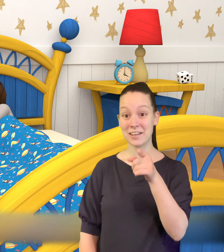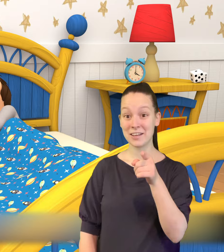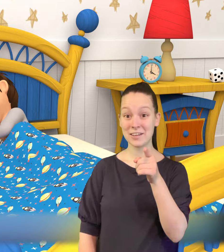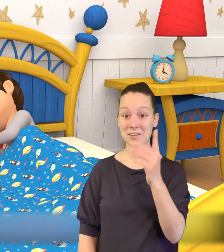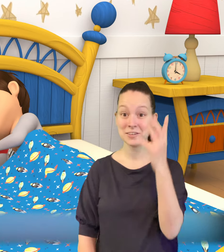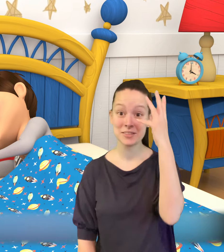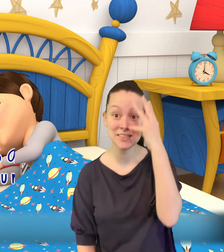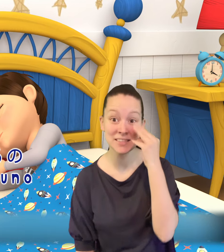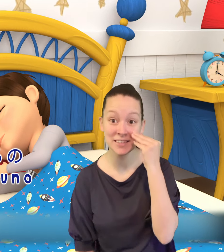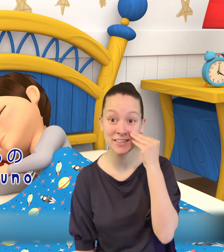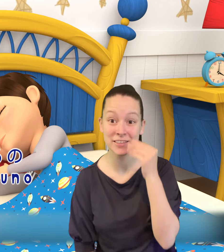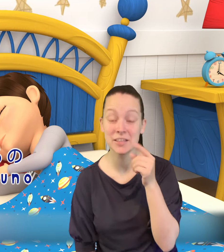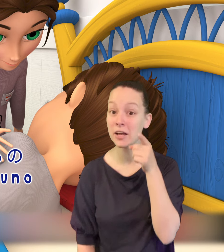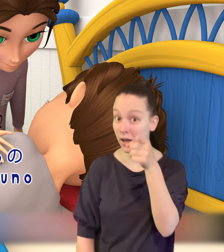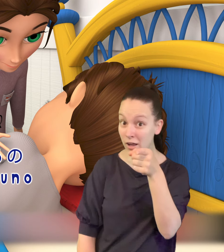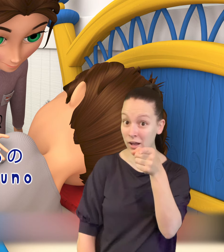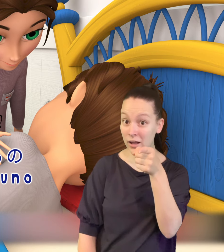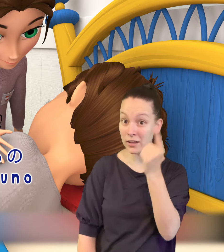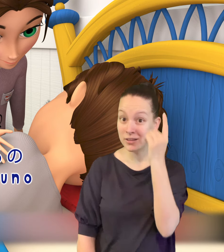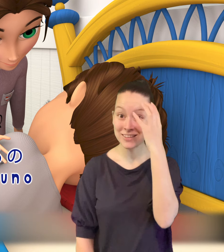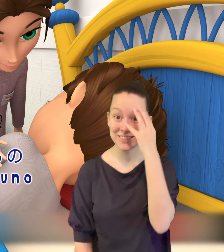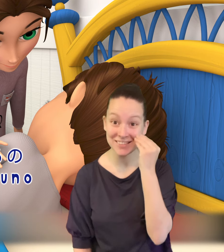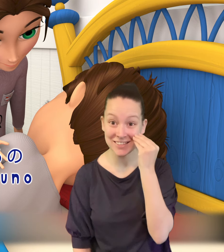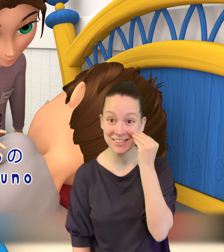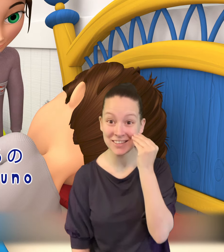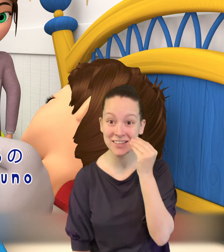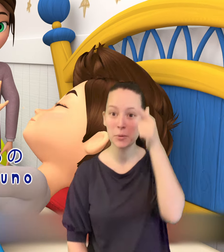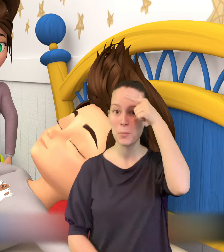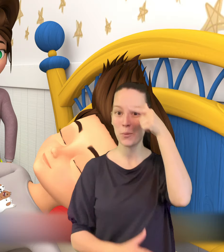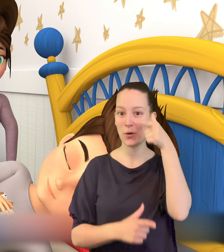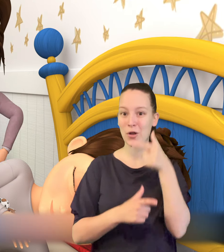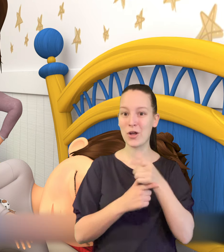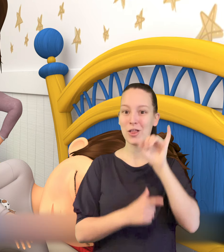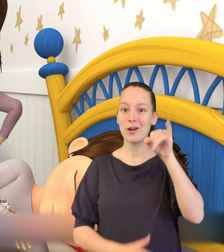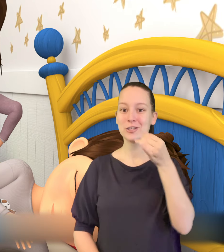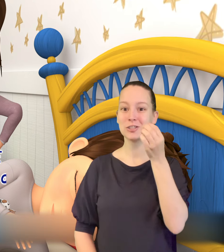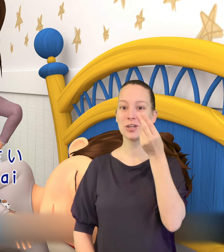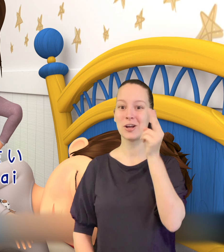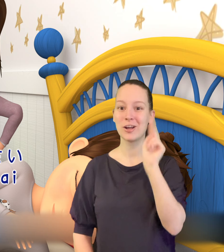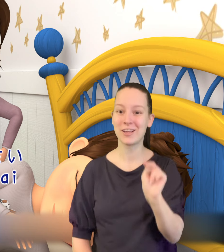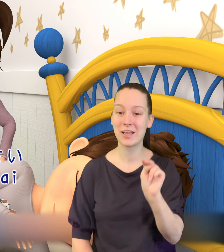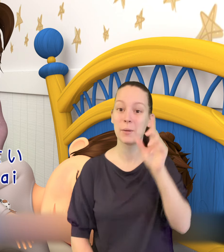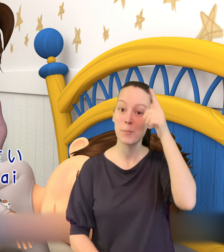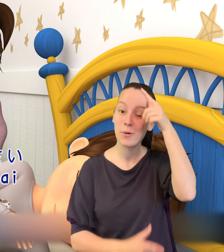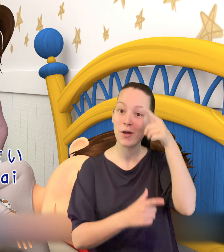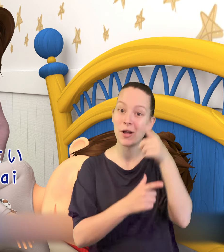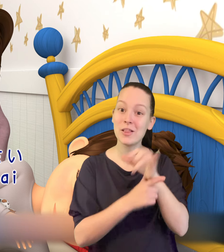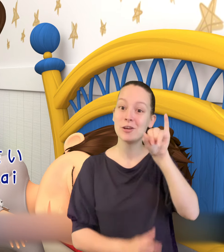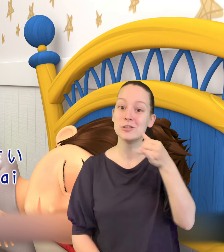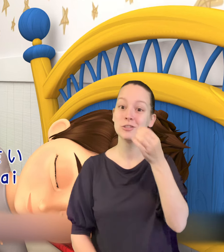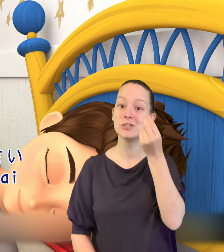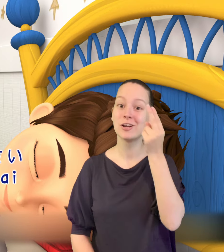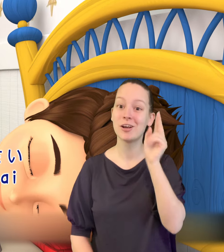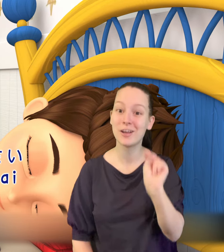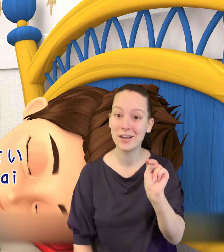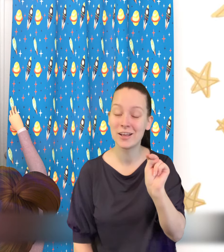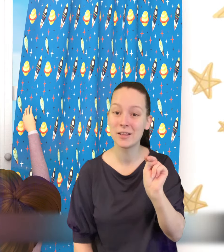寝ているの寝ているの起きなさい起き